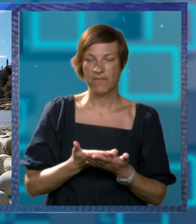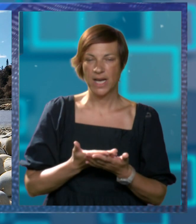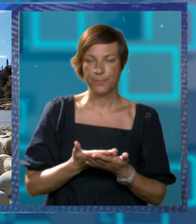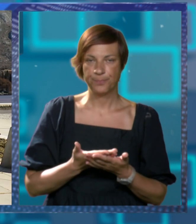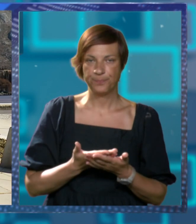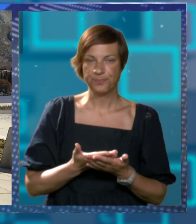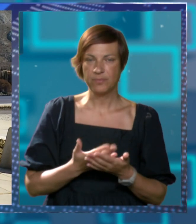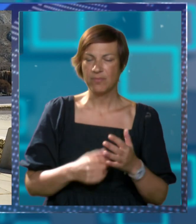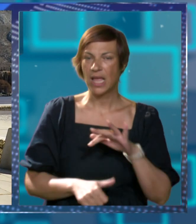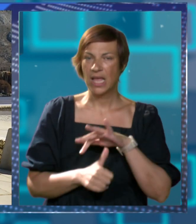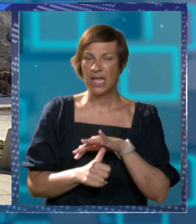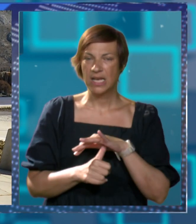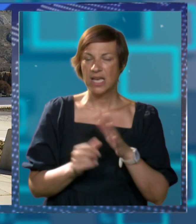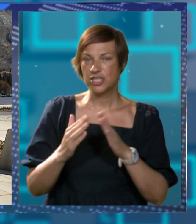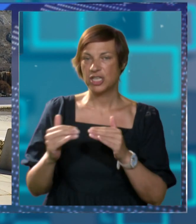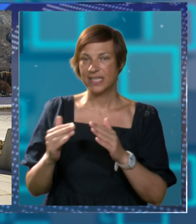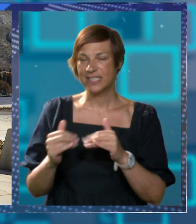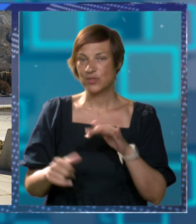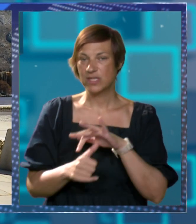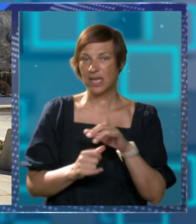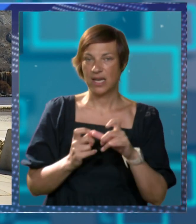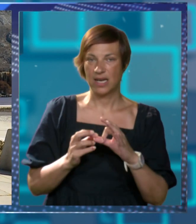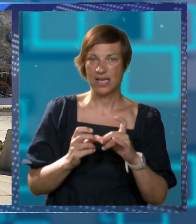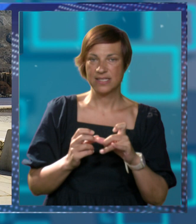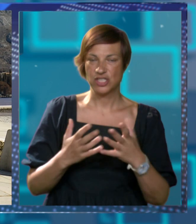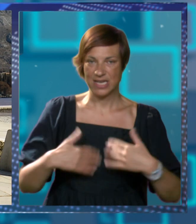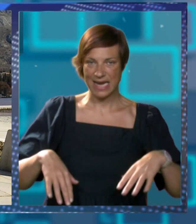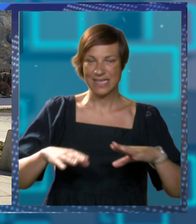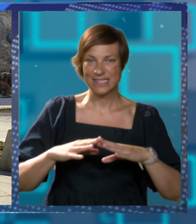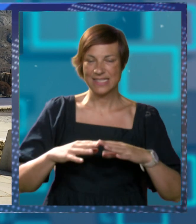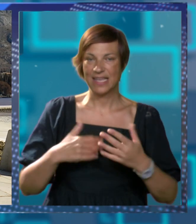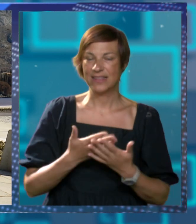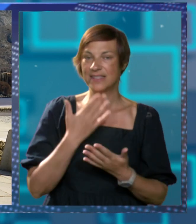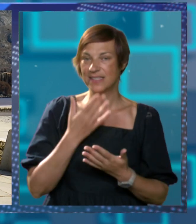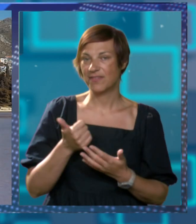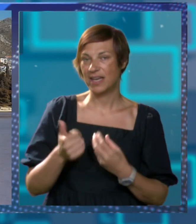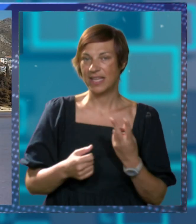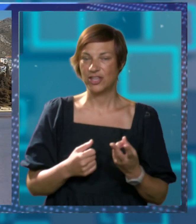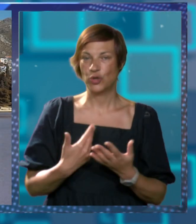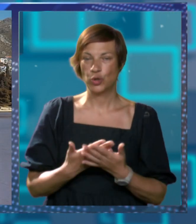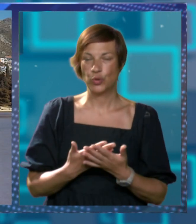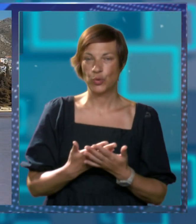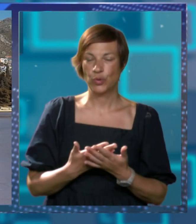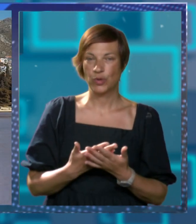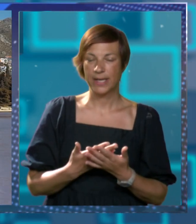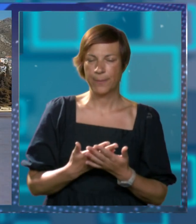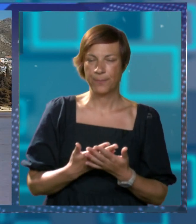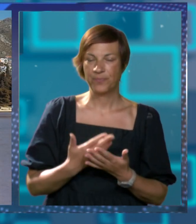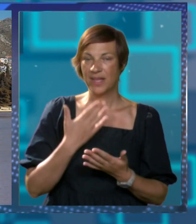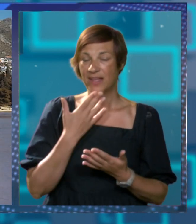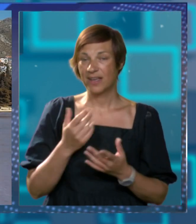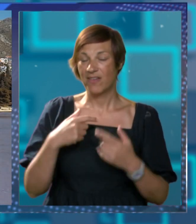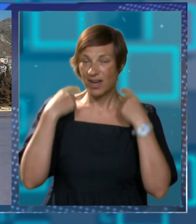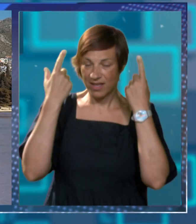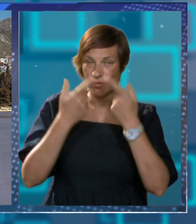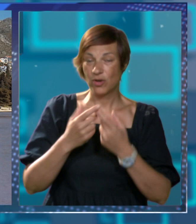su nedavno i načelnik i susjedni nam načelnik Božo na sjednici vijeća hvali jednoga drugoga da jednoga kude u Župi, a